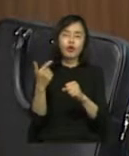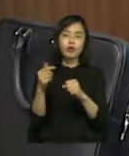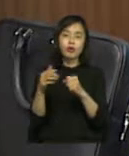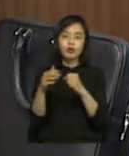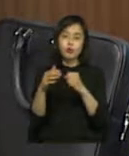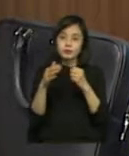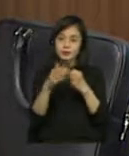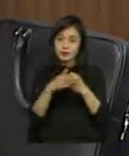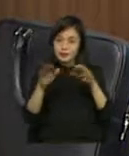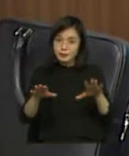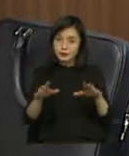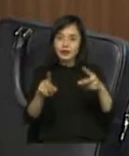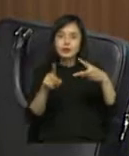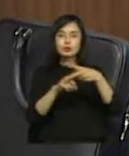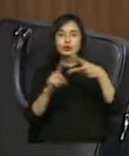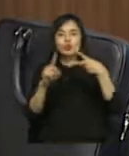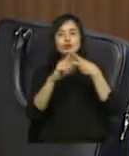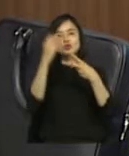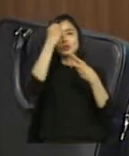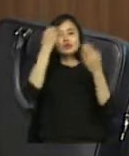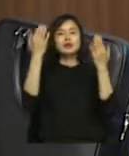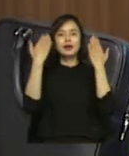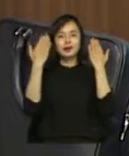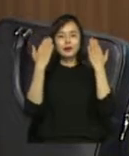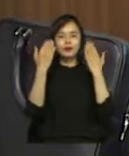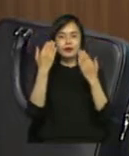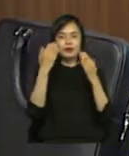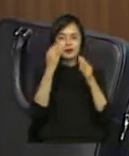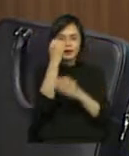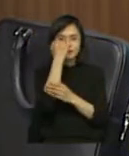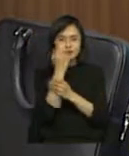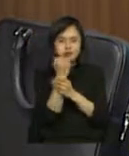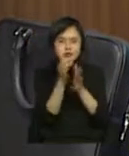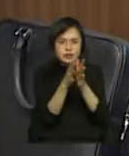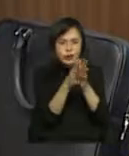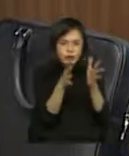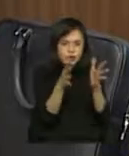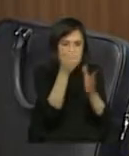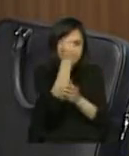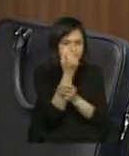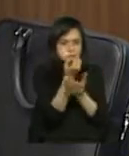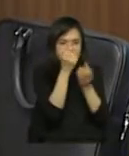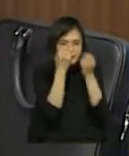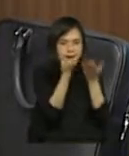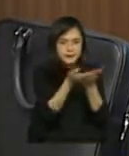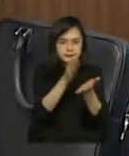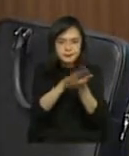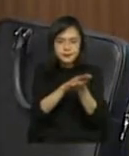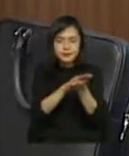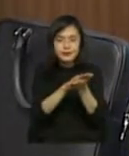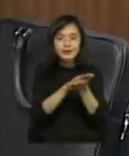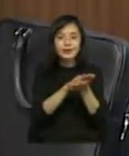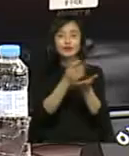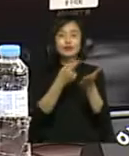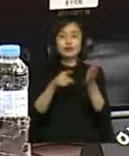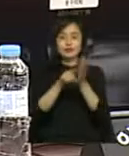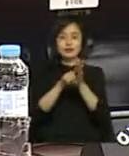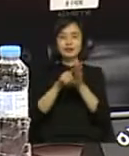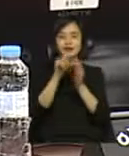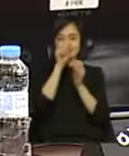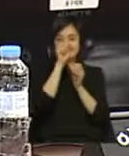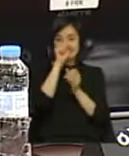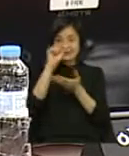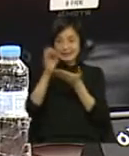학부모님들께서 질 높은 교육과 다양한 교육 환경의 제공을 요거 하셨기 때문에 마크에 대한 반영이라고 생각하고요